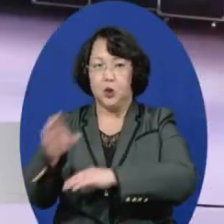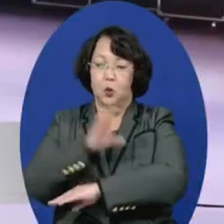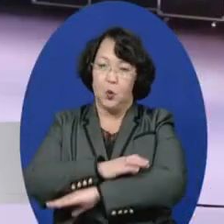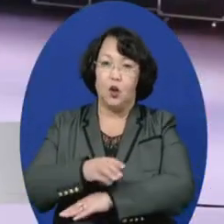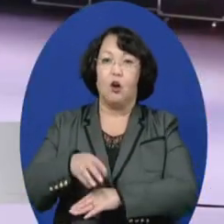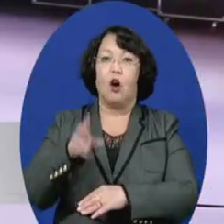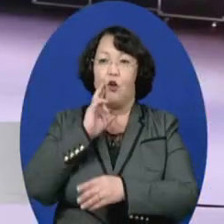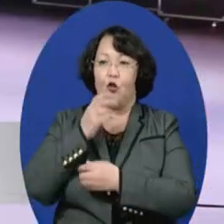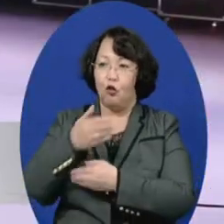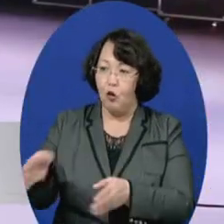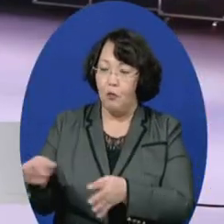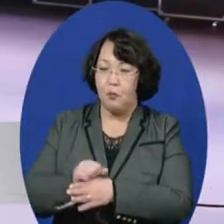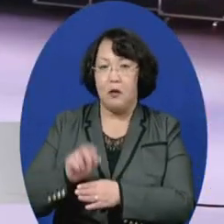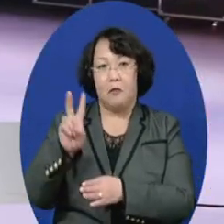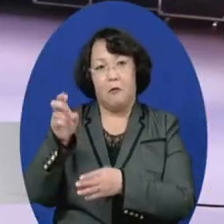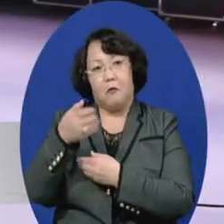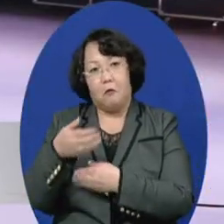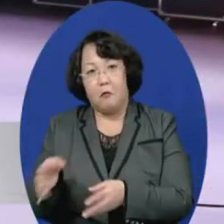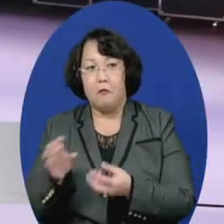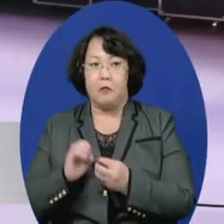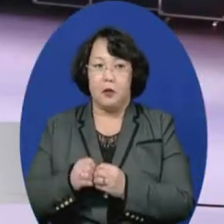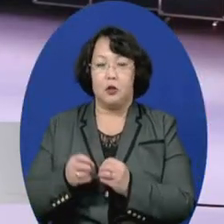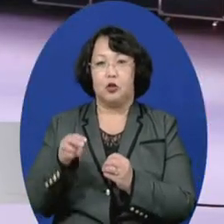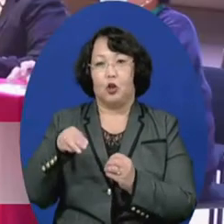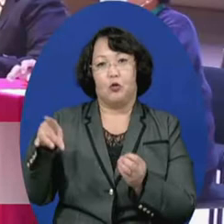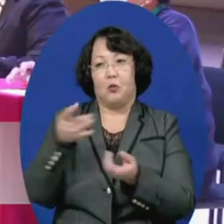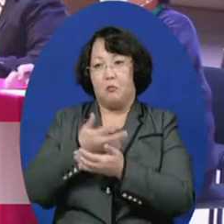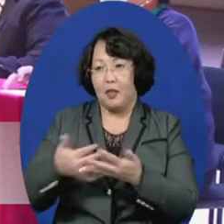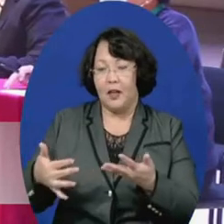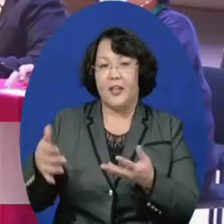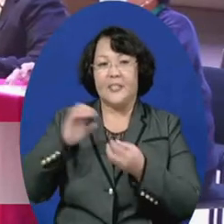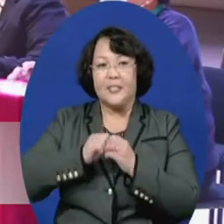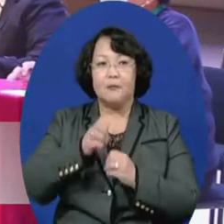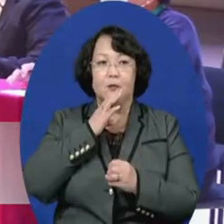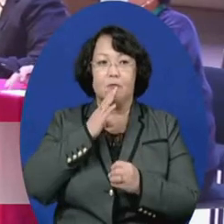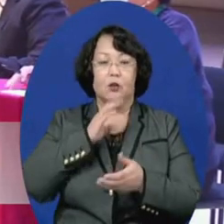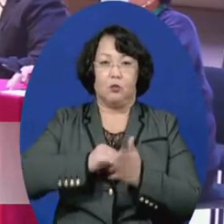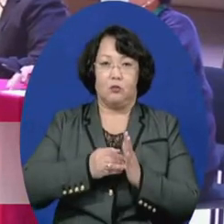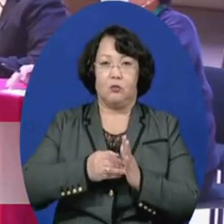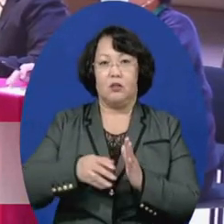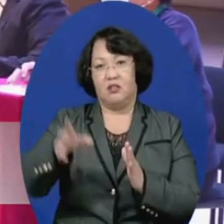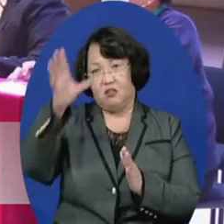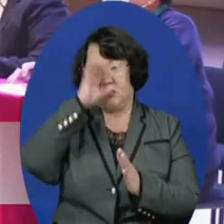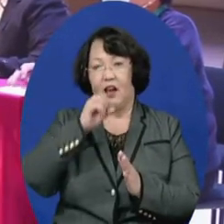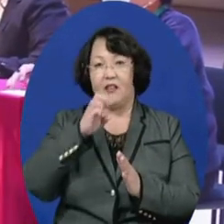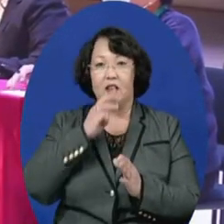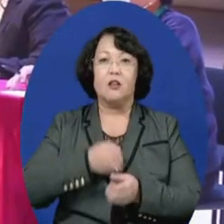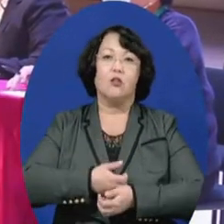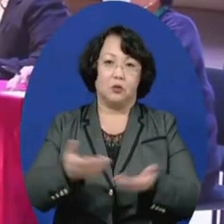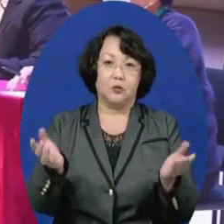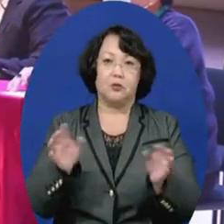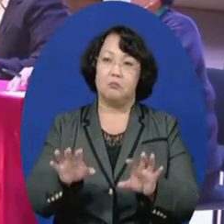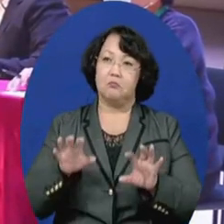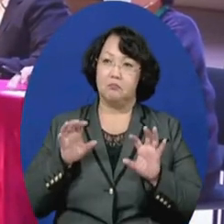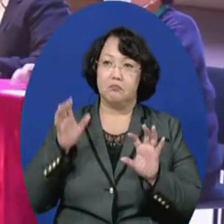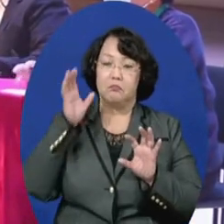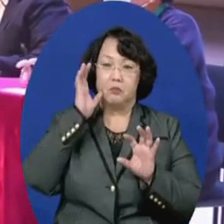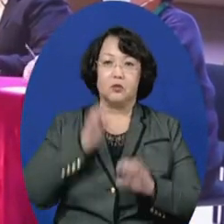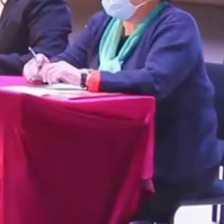төхөөрөмж, галт хооны хэрэглүүр, ариун цэврийн байгууламжийн асуудлыг бүрэн шийдэхээр төлөвлөж байгаагаан салбарын сайд туулгалаа.